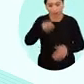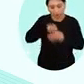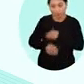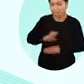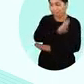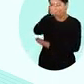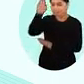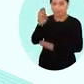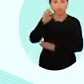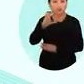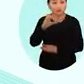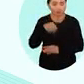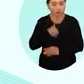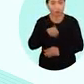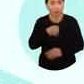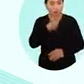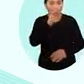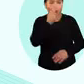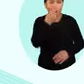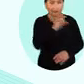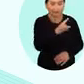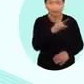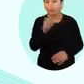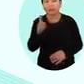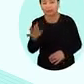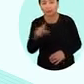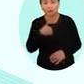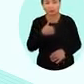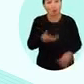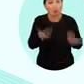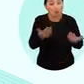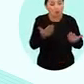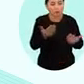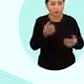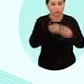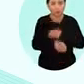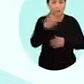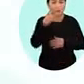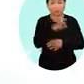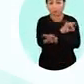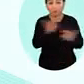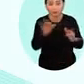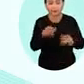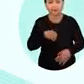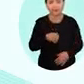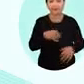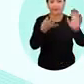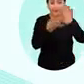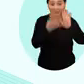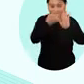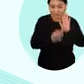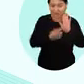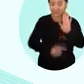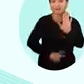Төрөлт нь байгалийн жам масны үзэгдэл бөгөөд хүндрэлгүй төрөх нь эмэгтэй хүн бүрийн хувьд харилцан адилгүй байдаг. Та 32 дахь